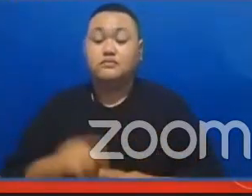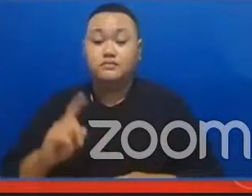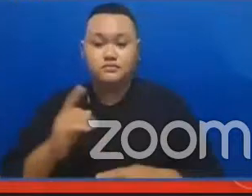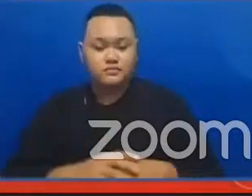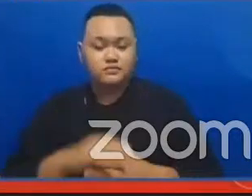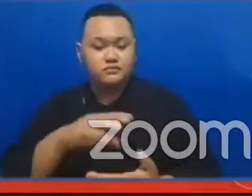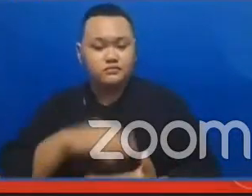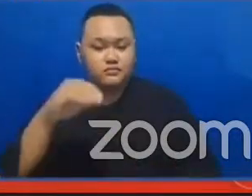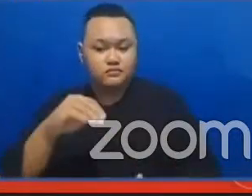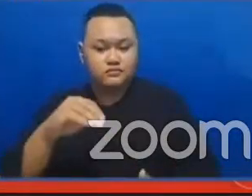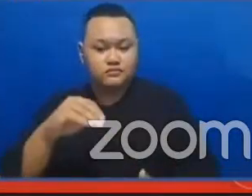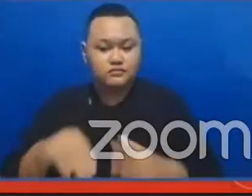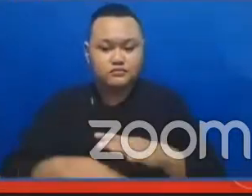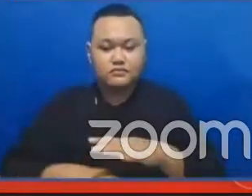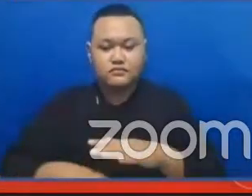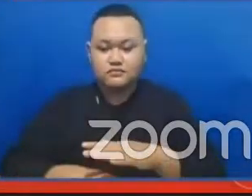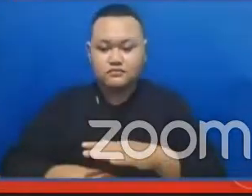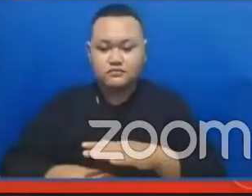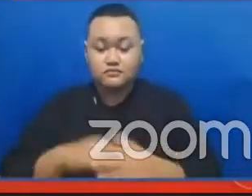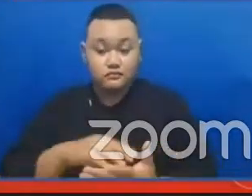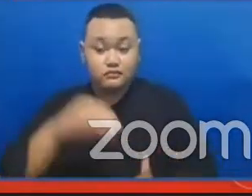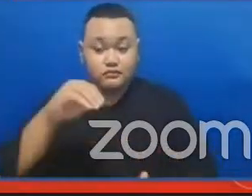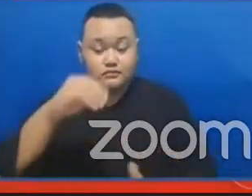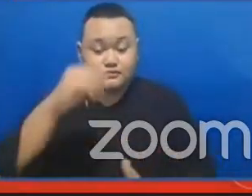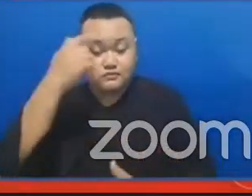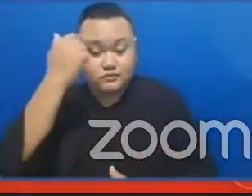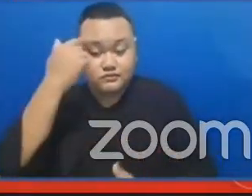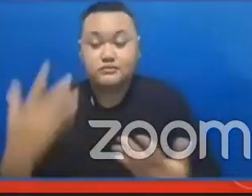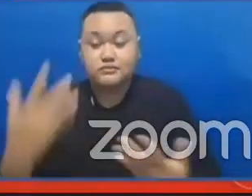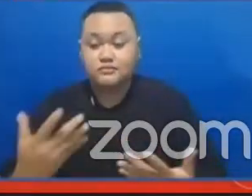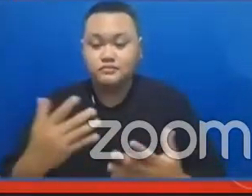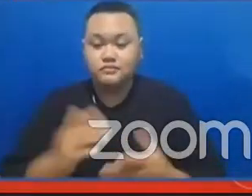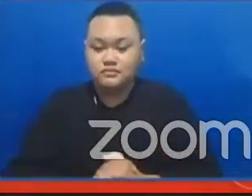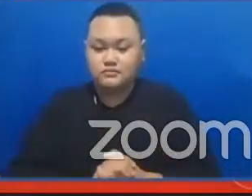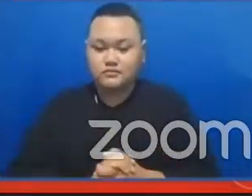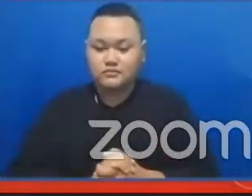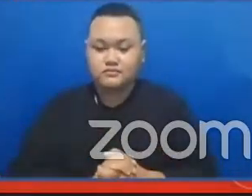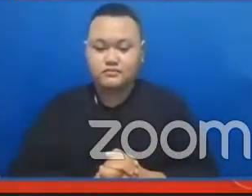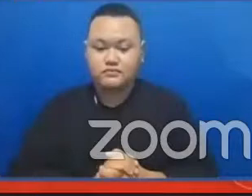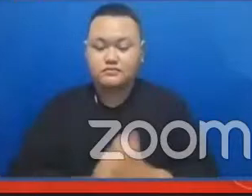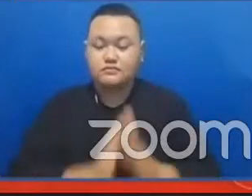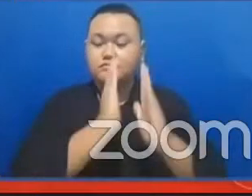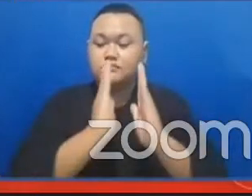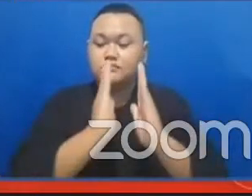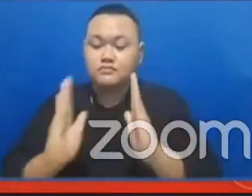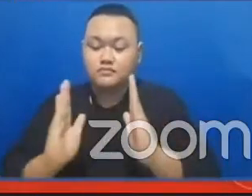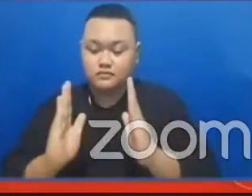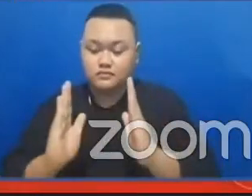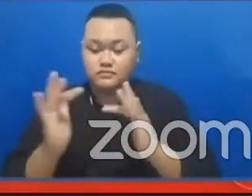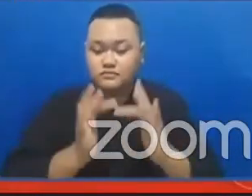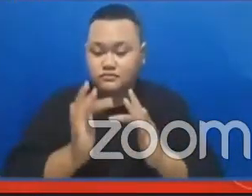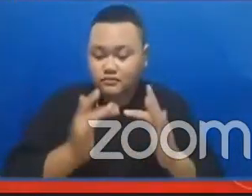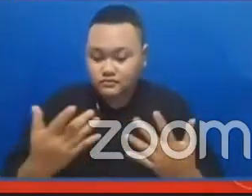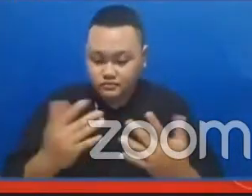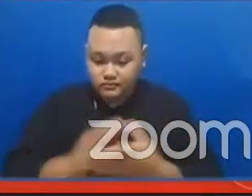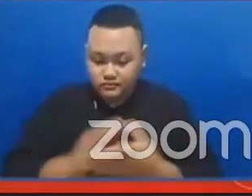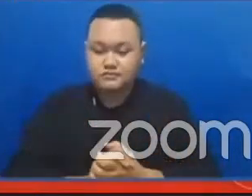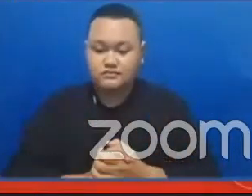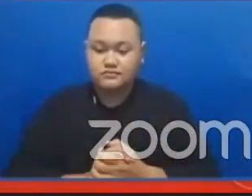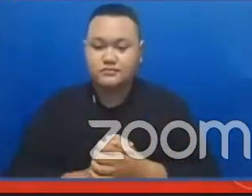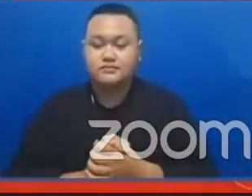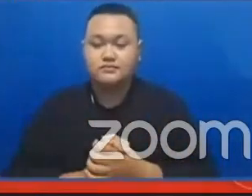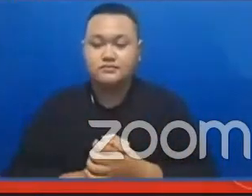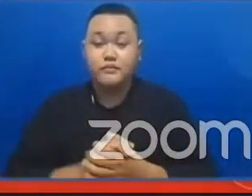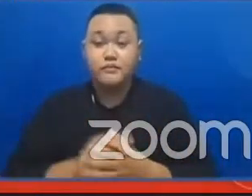Sumber Belajar Sekolah, Pustaka Maya yang merupakan layanan perpustakaan belajar digital dengan